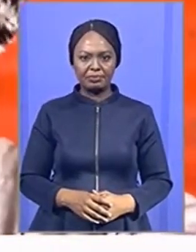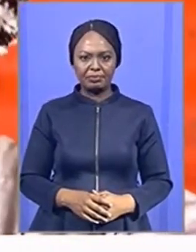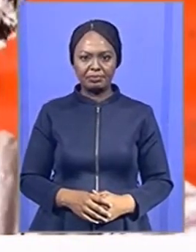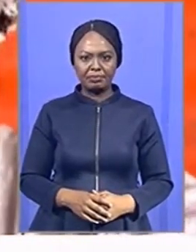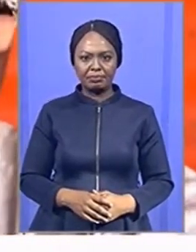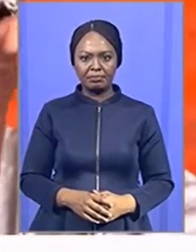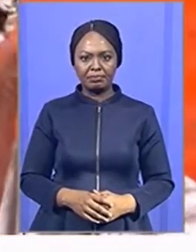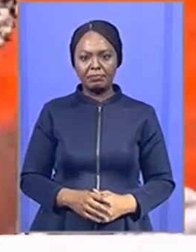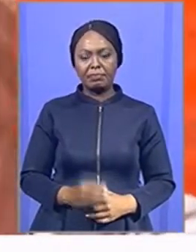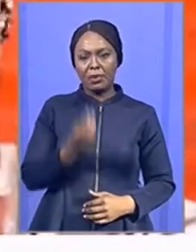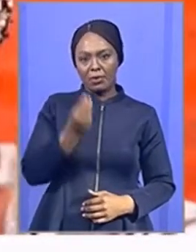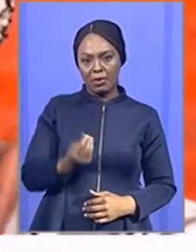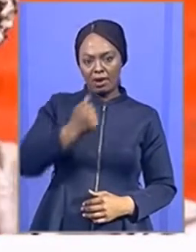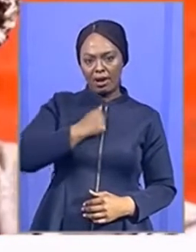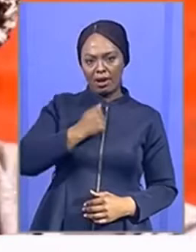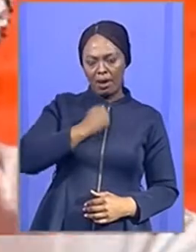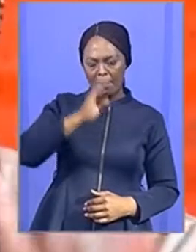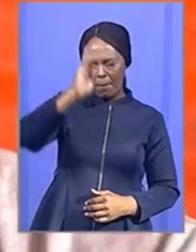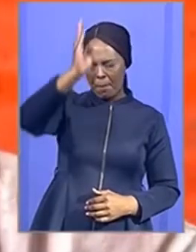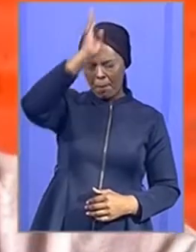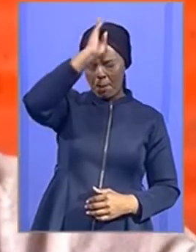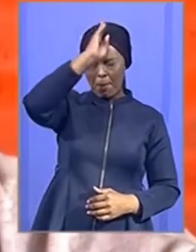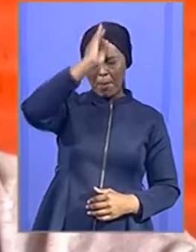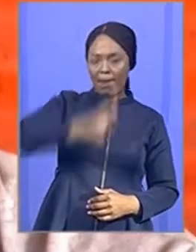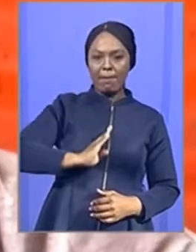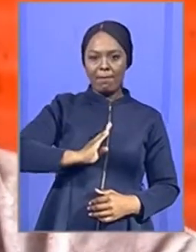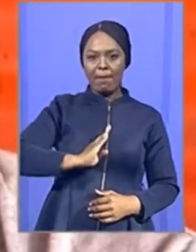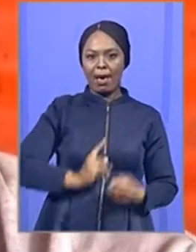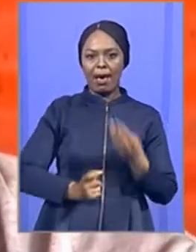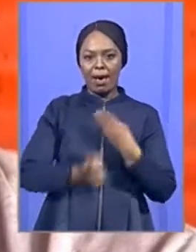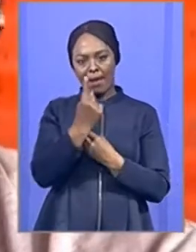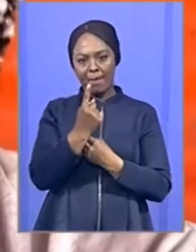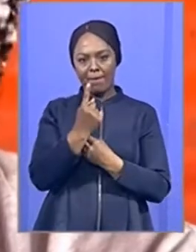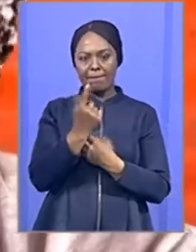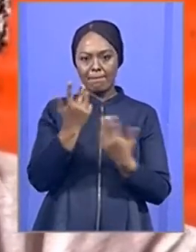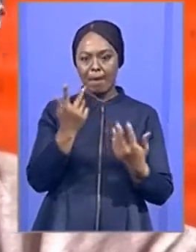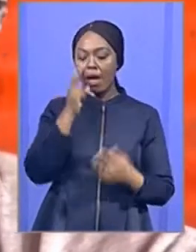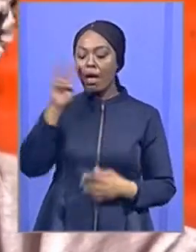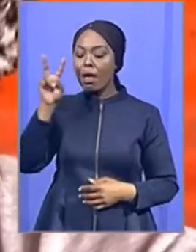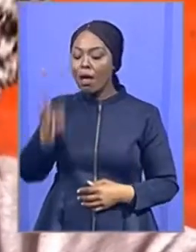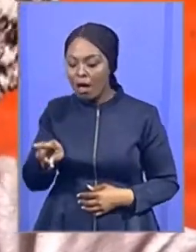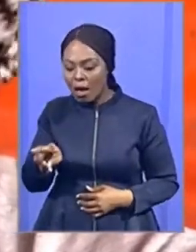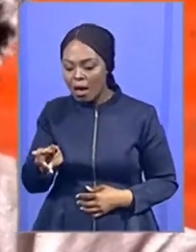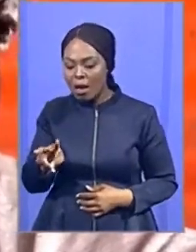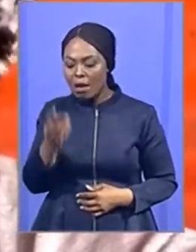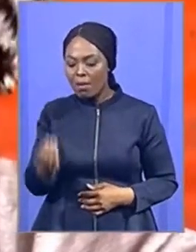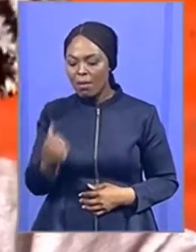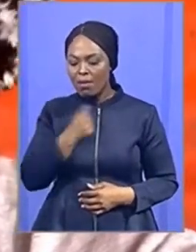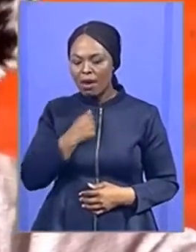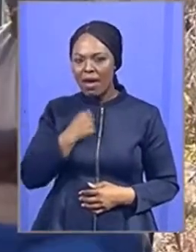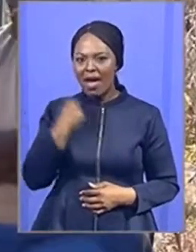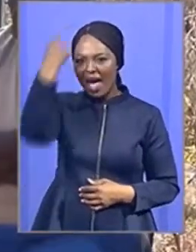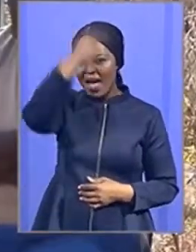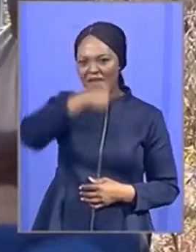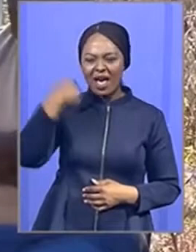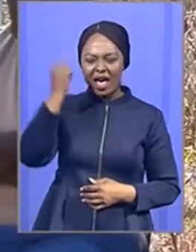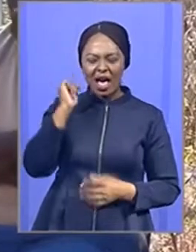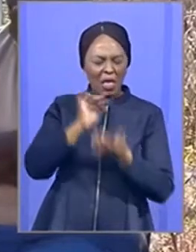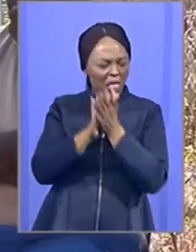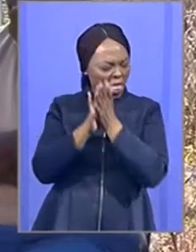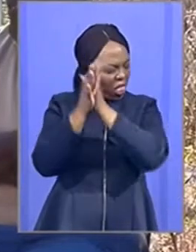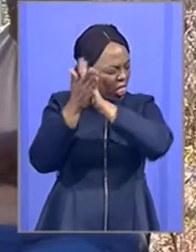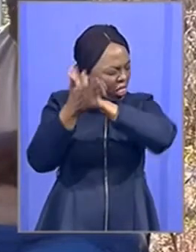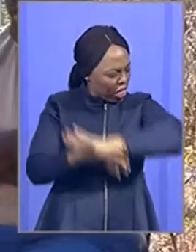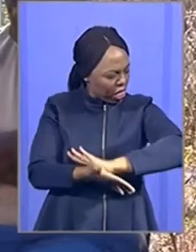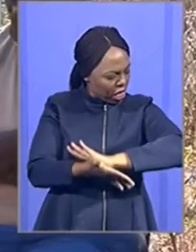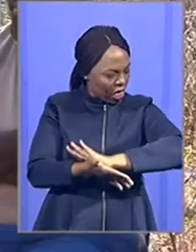patlotswe. Ke ne ke bona fa le fale gore ke sina ngwana ke. O sentswa sefatlhego. Balosika ba re